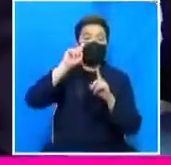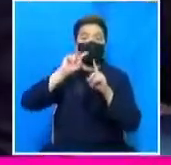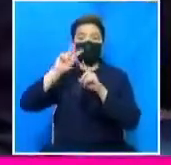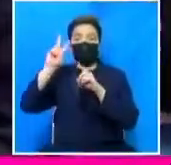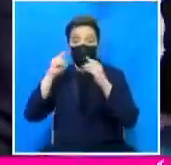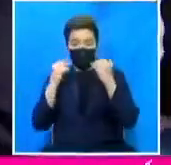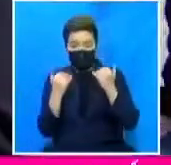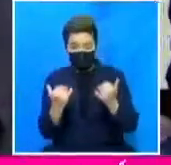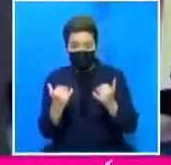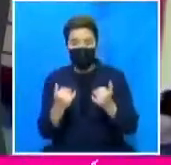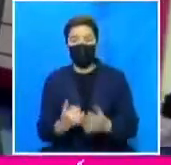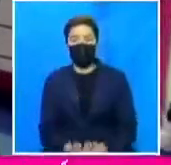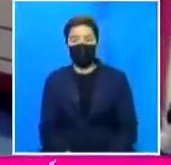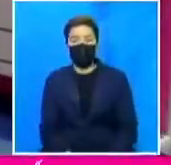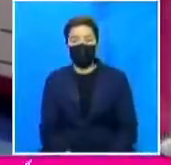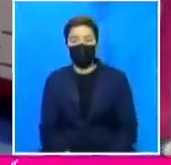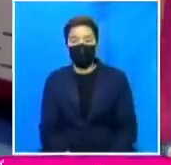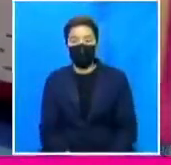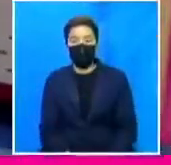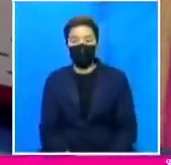2